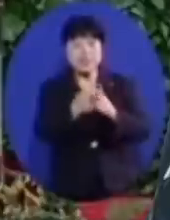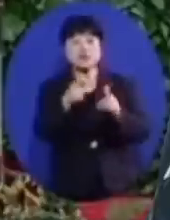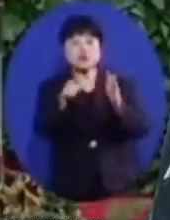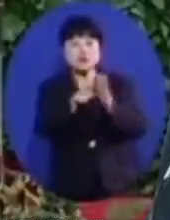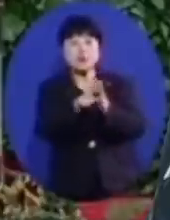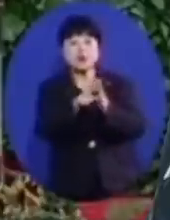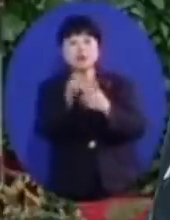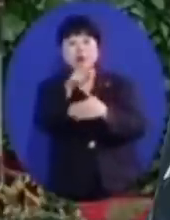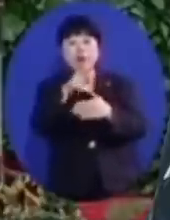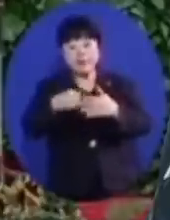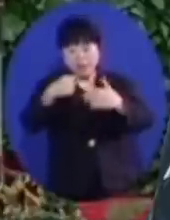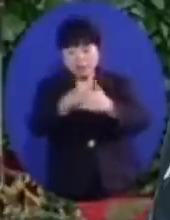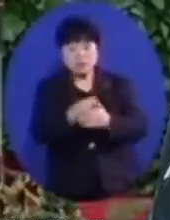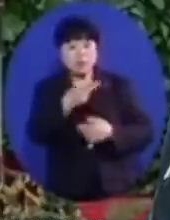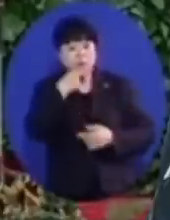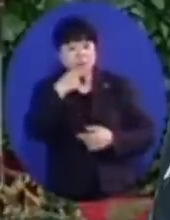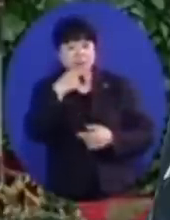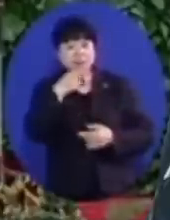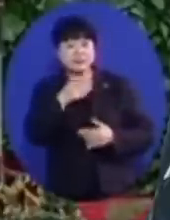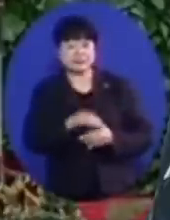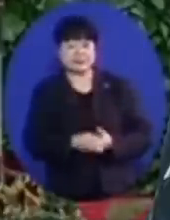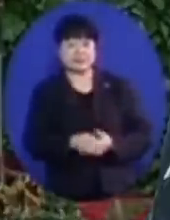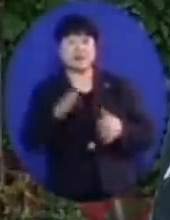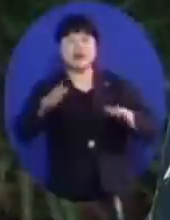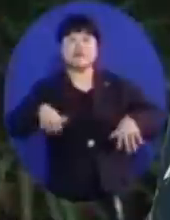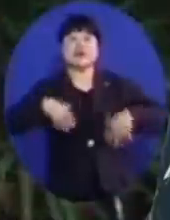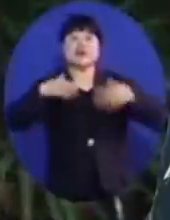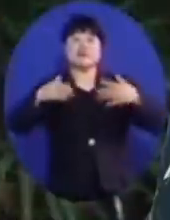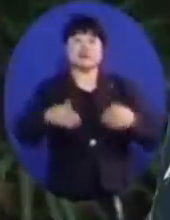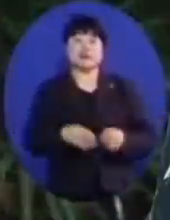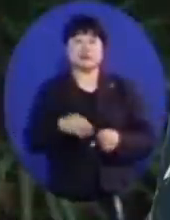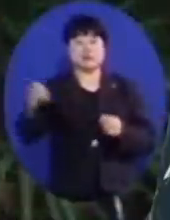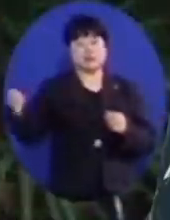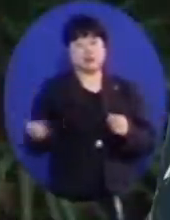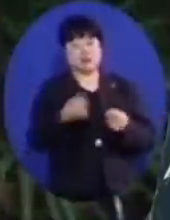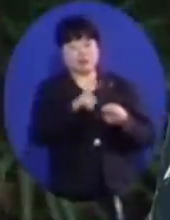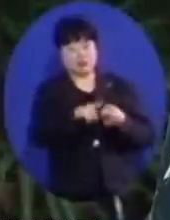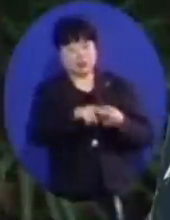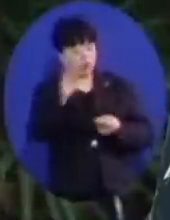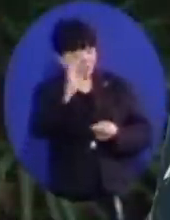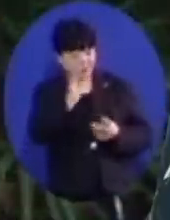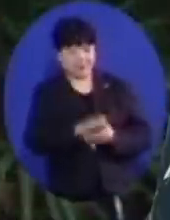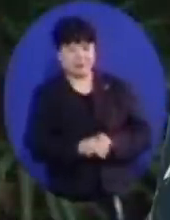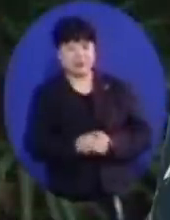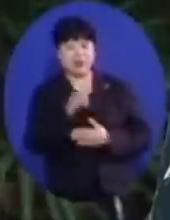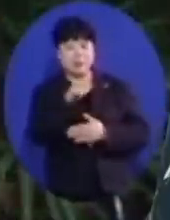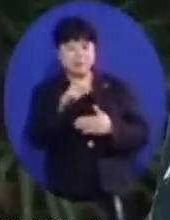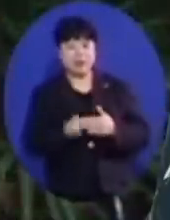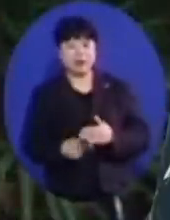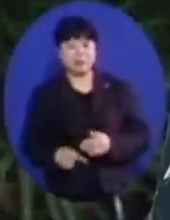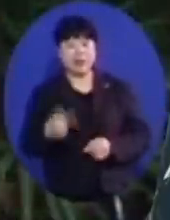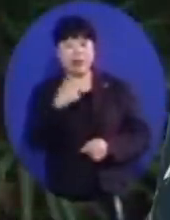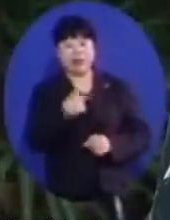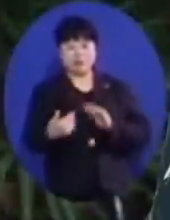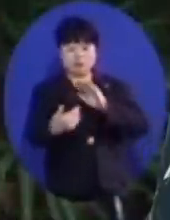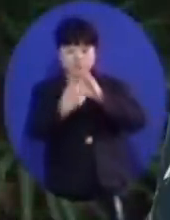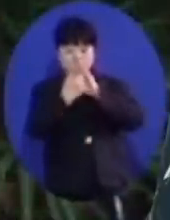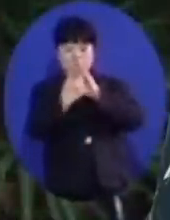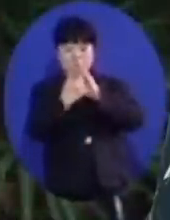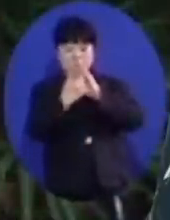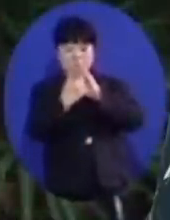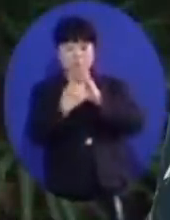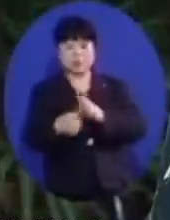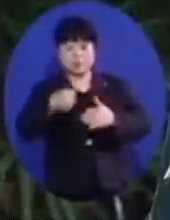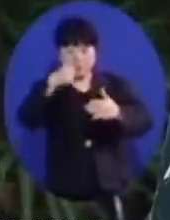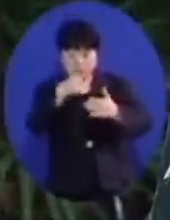믿으면서 마음의 결심을 안 하고 바람 부는 대로 물결치는 대로 살아서는 안 돼요 마음의 흉배를 붙여야 돼요 각오를 해야